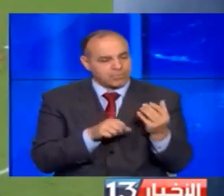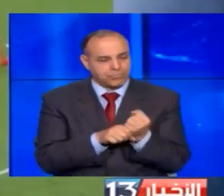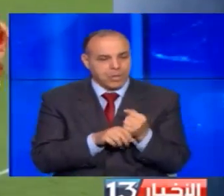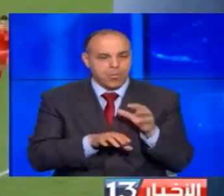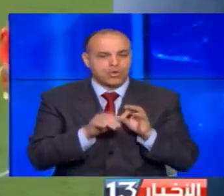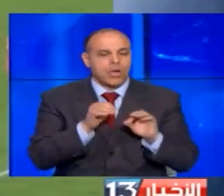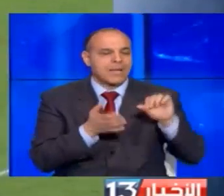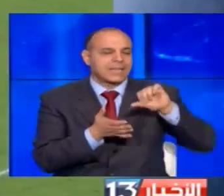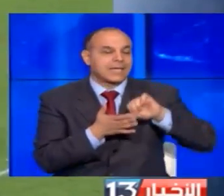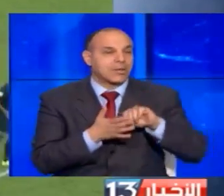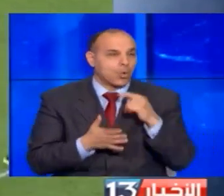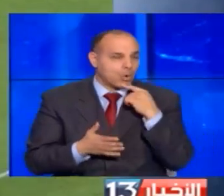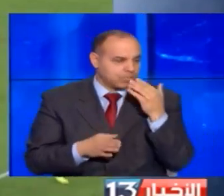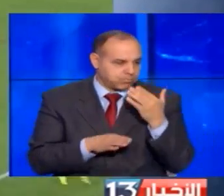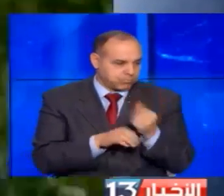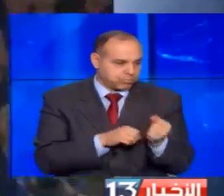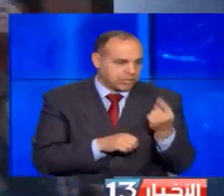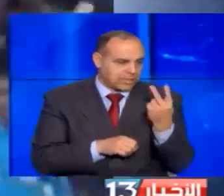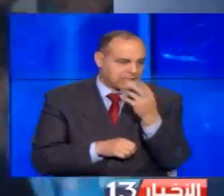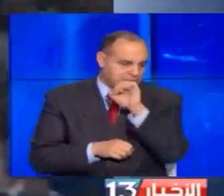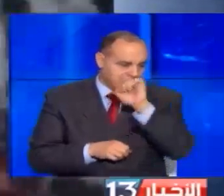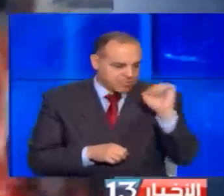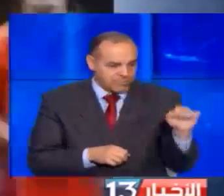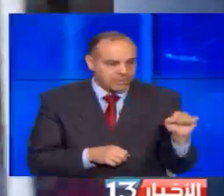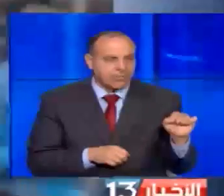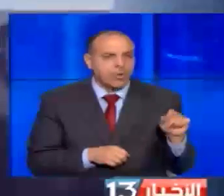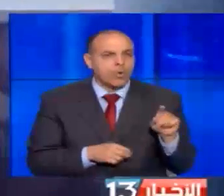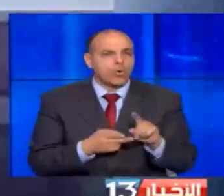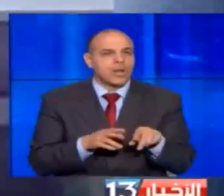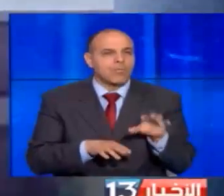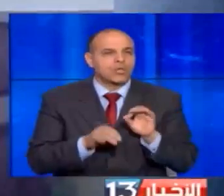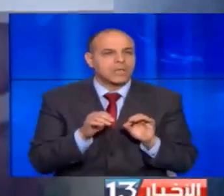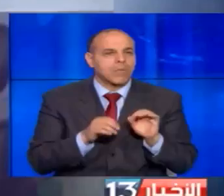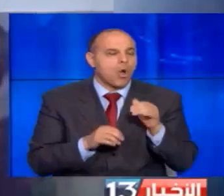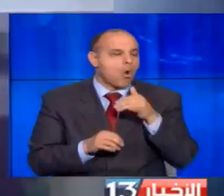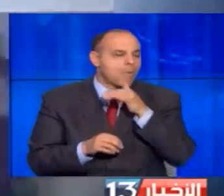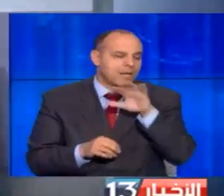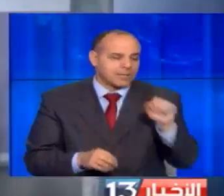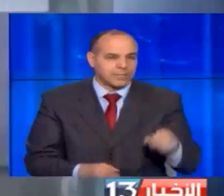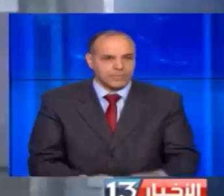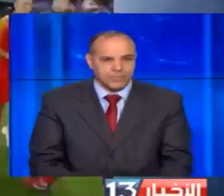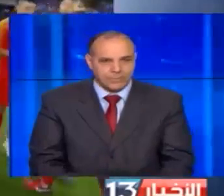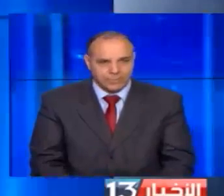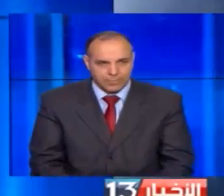منتخب إيران المتأهل بثنائية نظيفة في شباك المنتخب العماني.